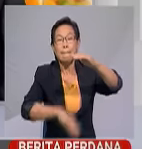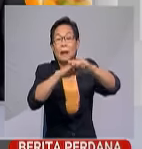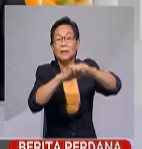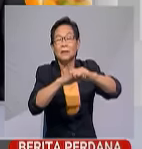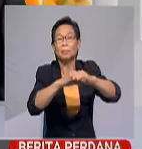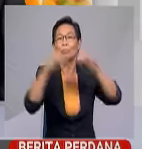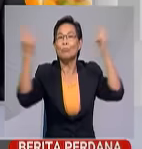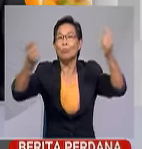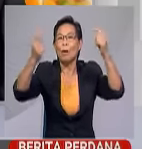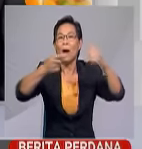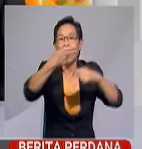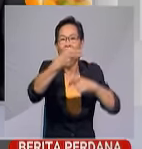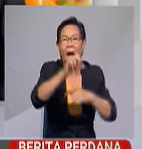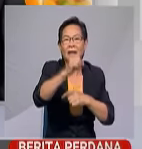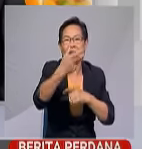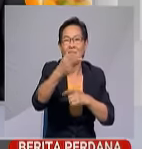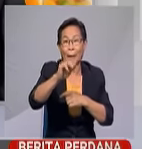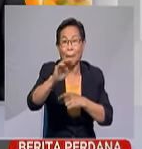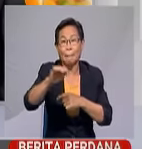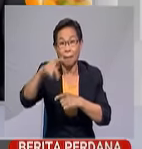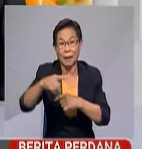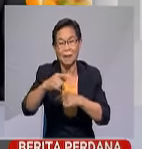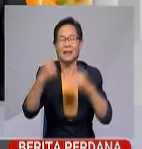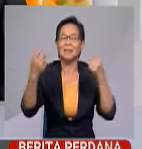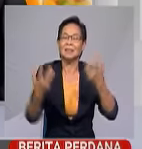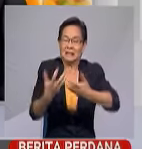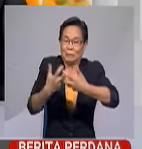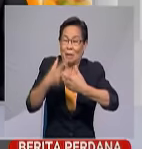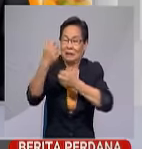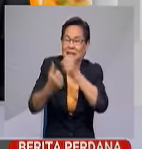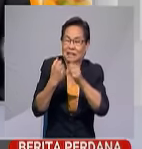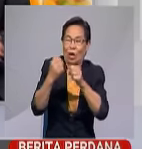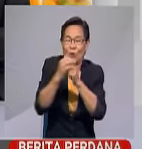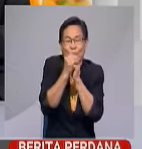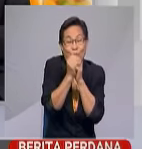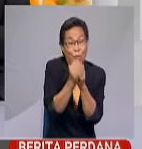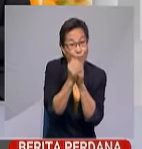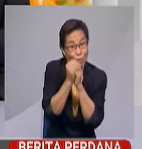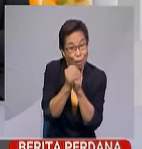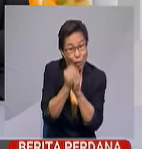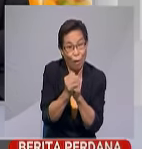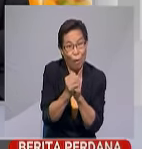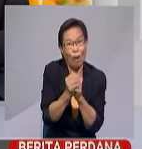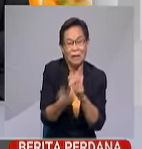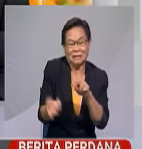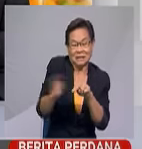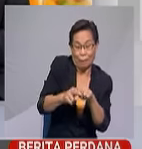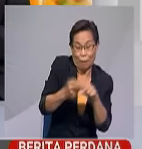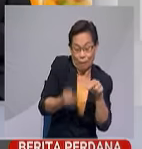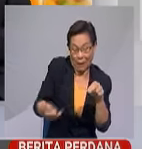perayaan SHMMP sempena Tahun Baru Cina. Ya, dengan penambahan barangan tersebut, ia